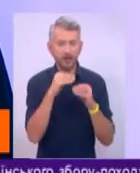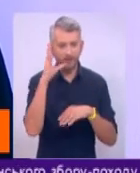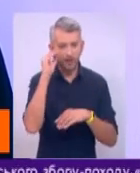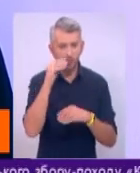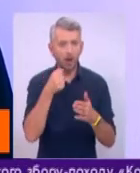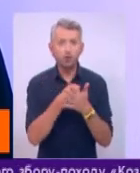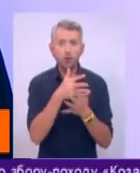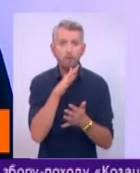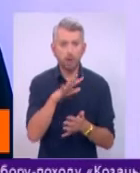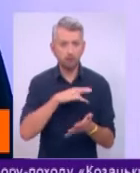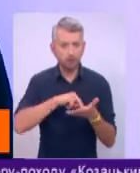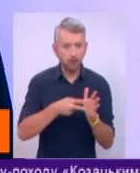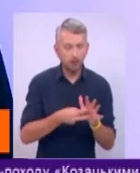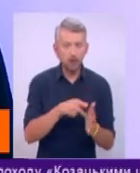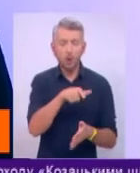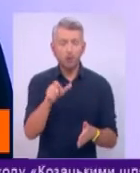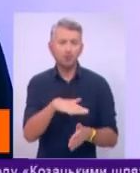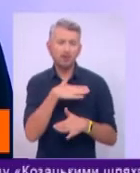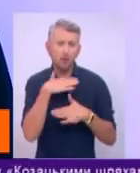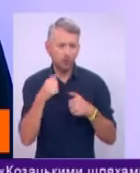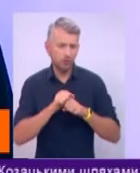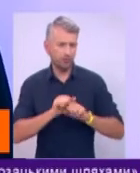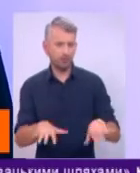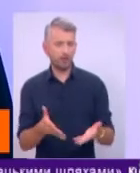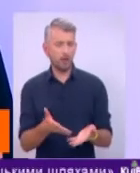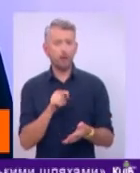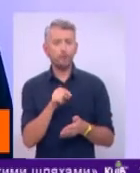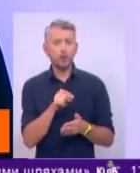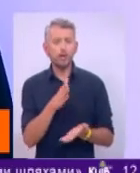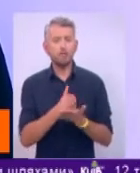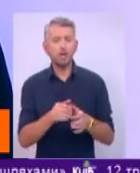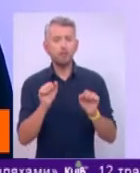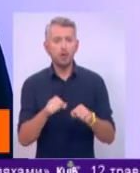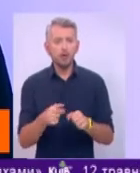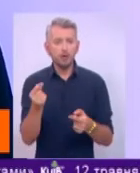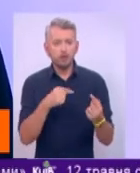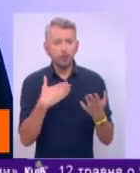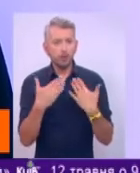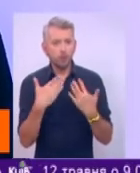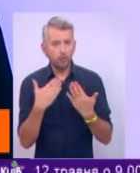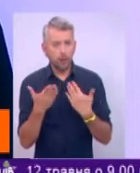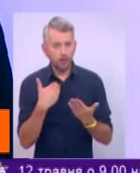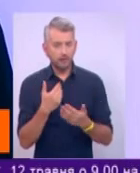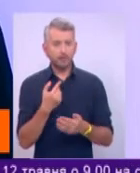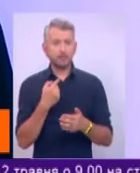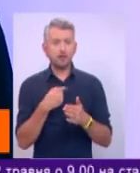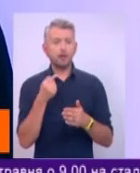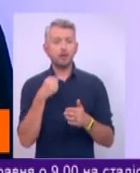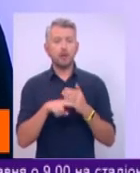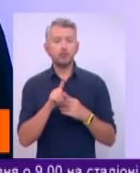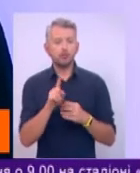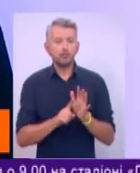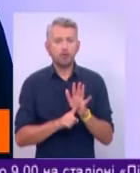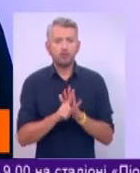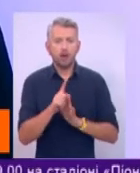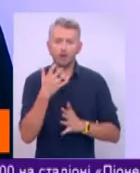5 години було заплановано. Люди не хотіли уходити, вони мали можливість один з одним поспілкуватися. Тобто те, що називається спека, пішла,